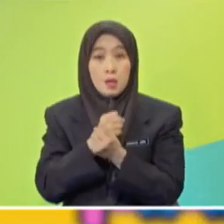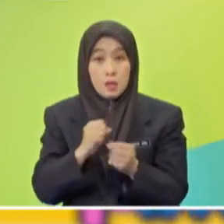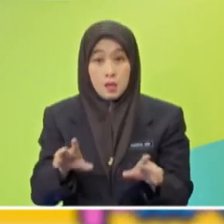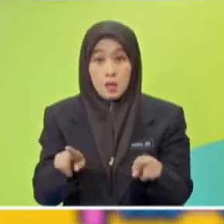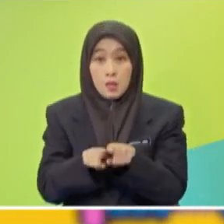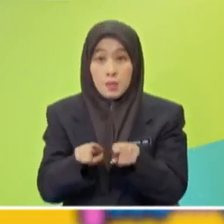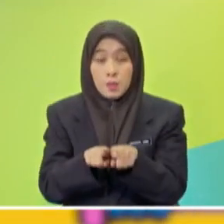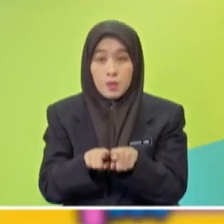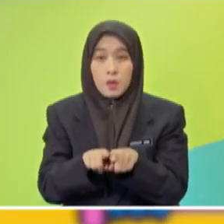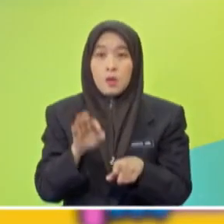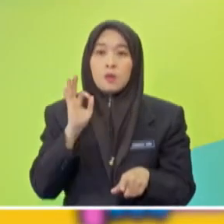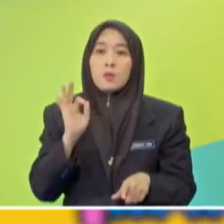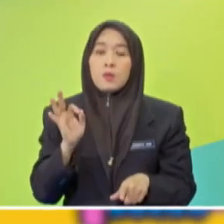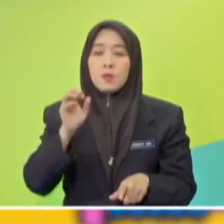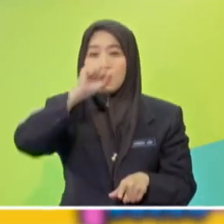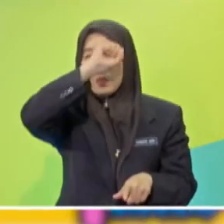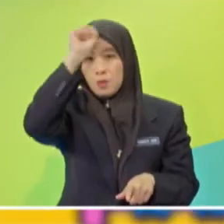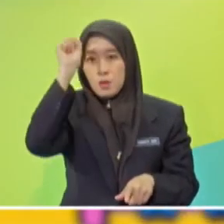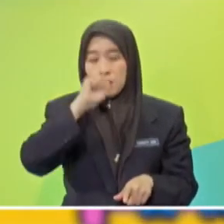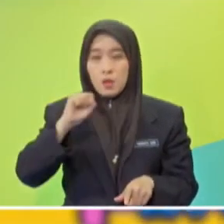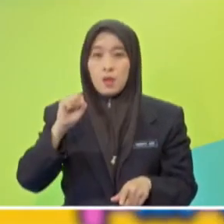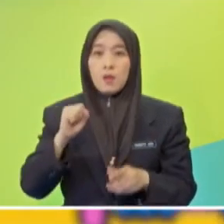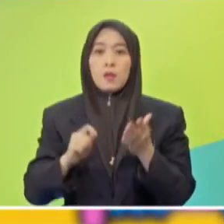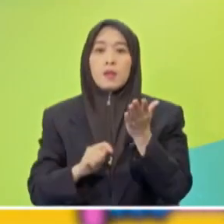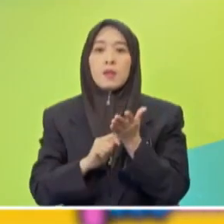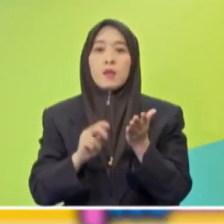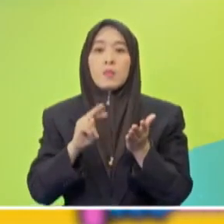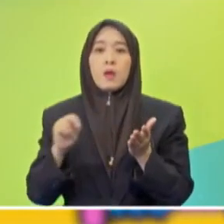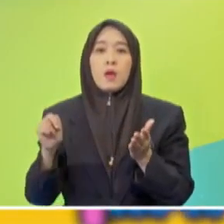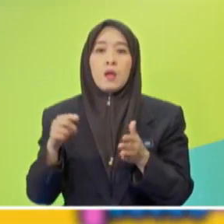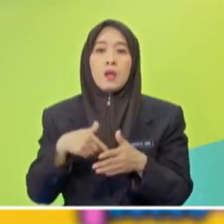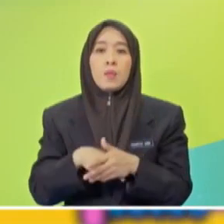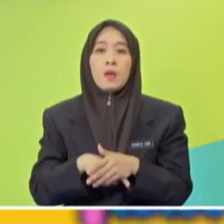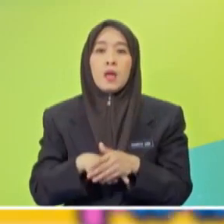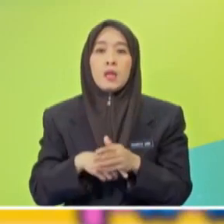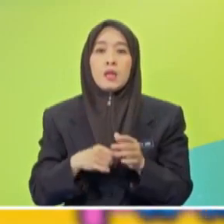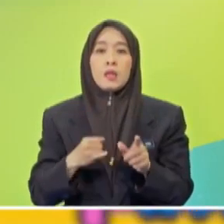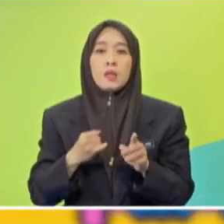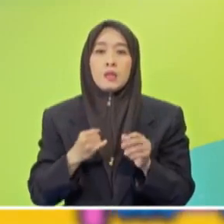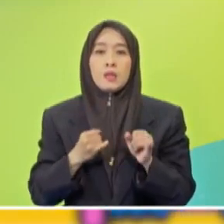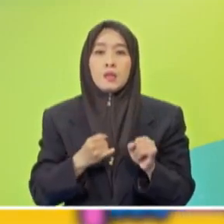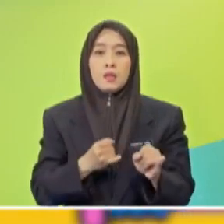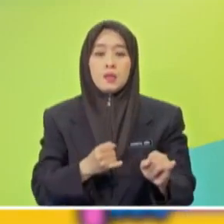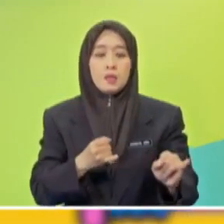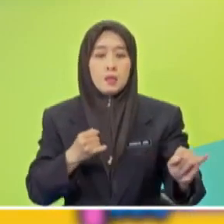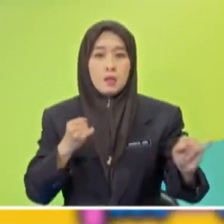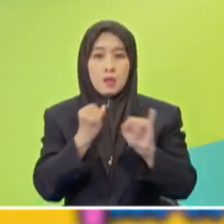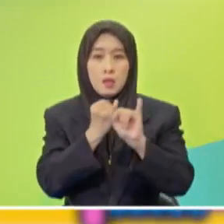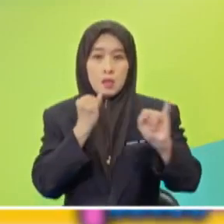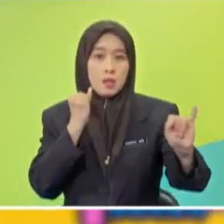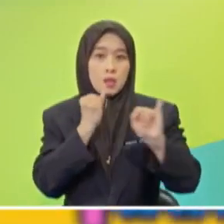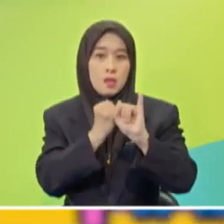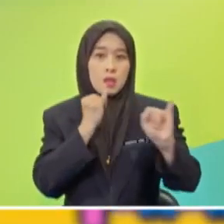jadi soalnya bonusnya yang melibatkan jarak ya melibatkan jarak